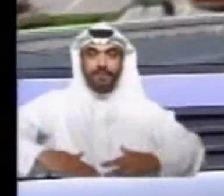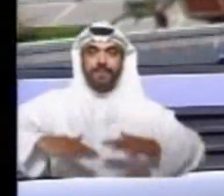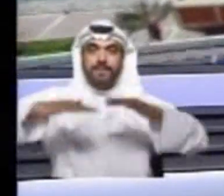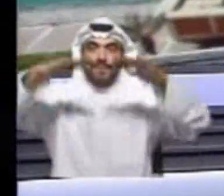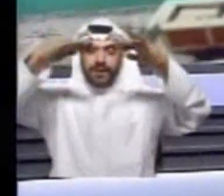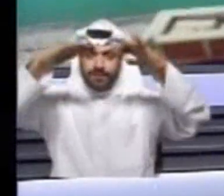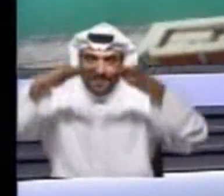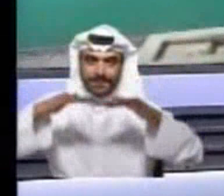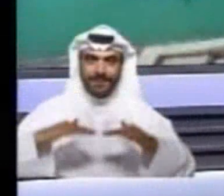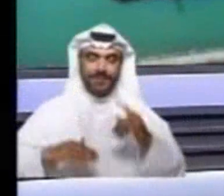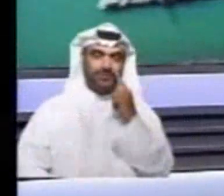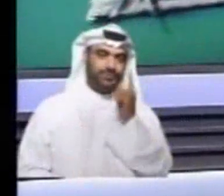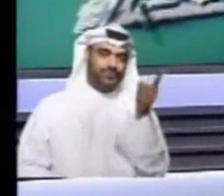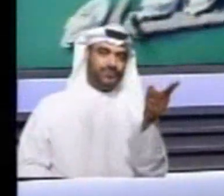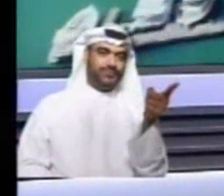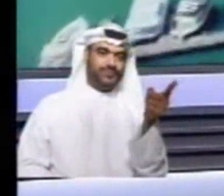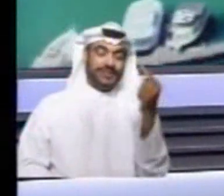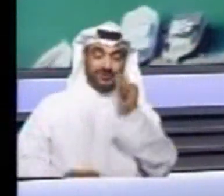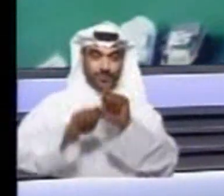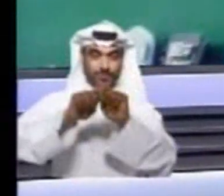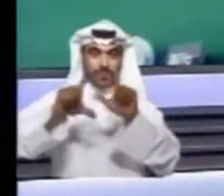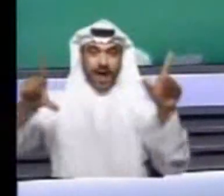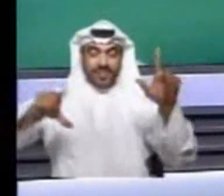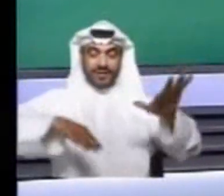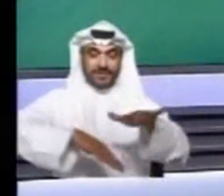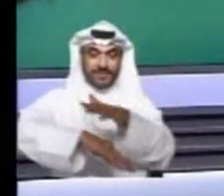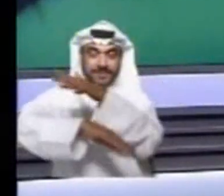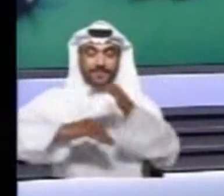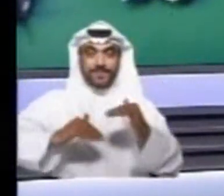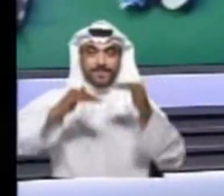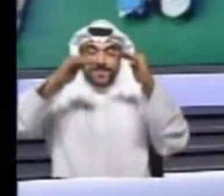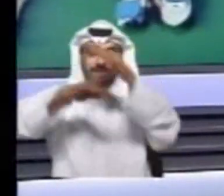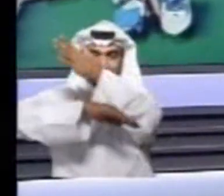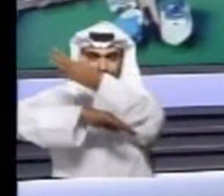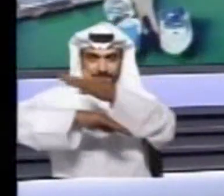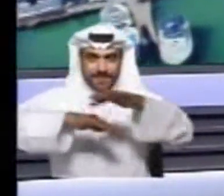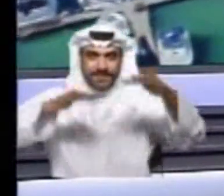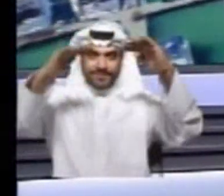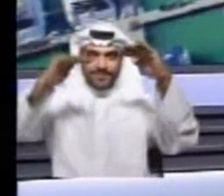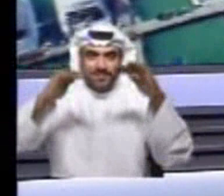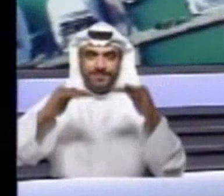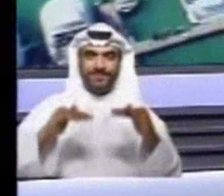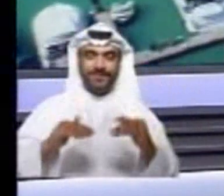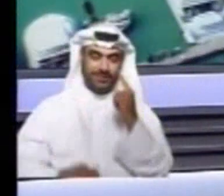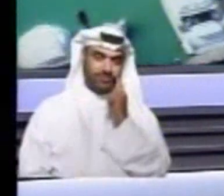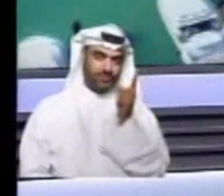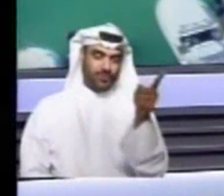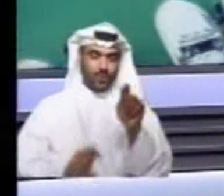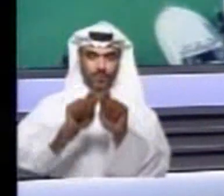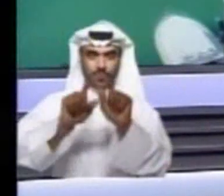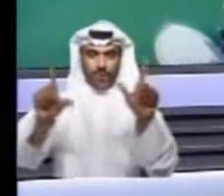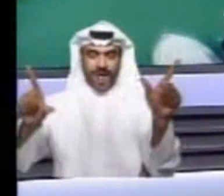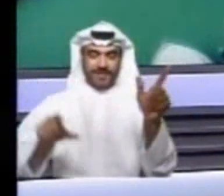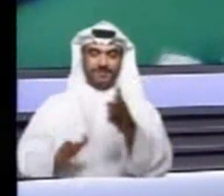الساعة 4:35 دقيقة مساء، والجزر الأول الساعة 9:35 دقيقة صباحا، والجزر الثاني الساعة 9:38